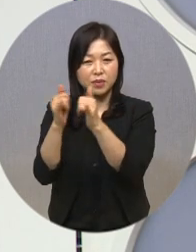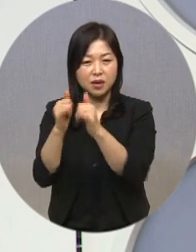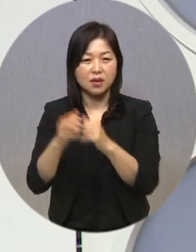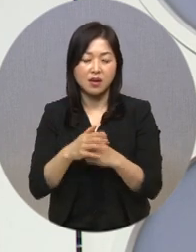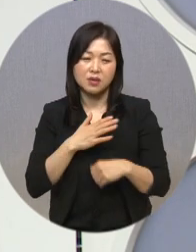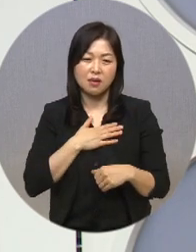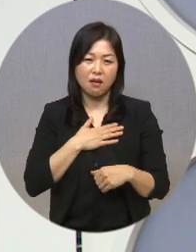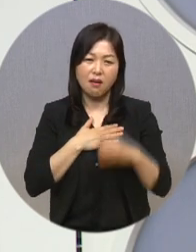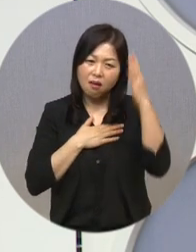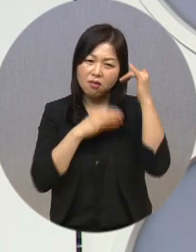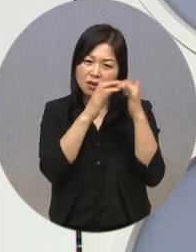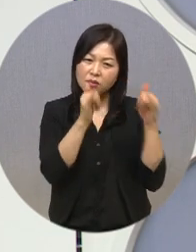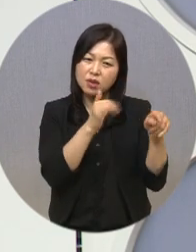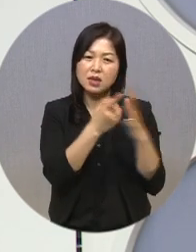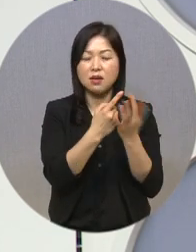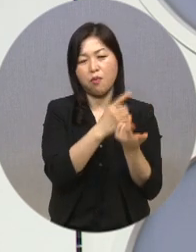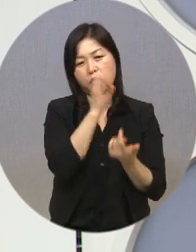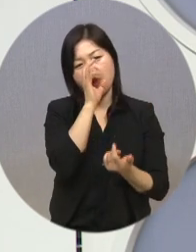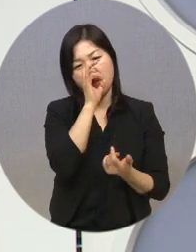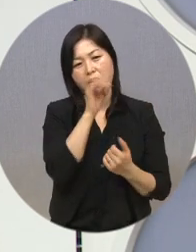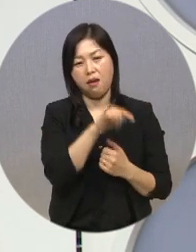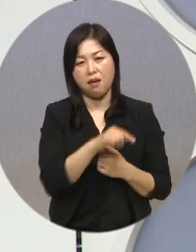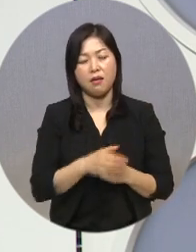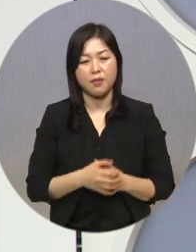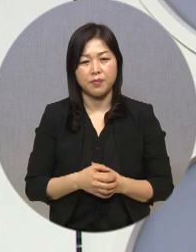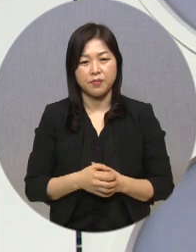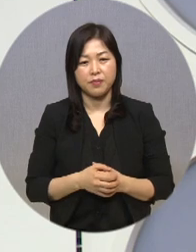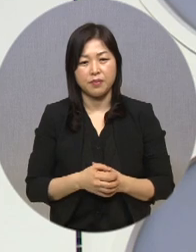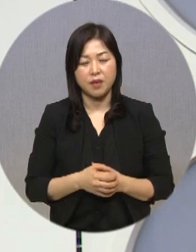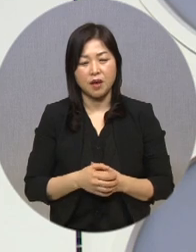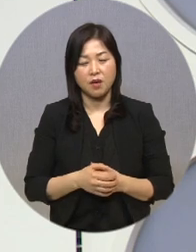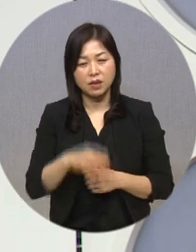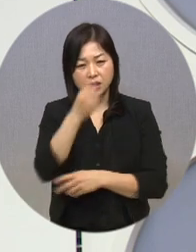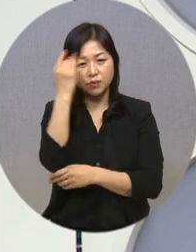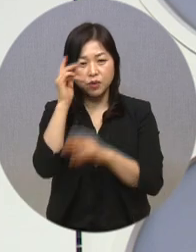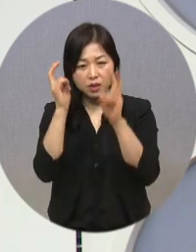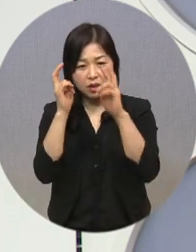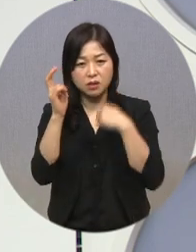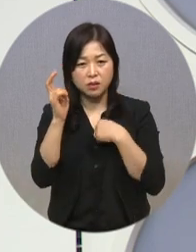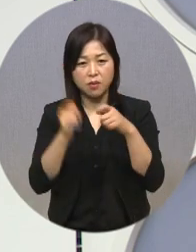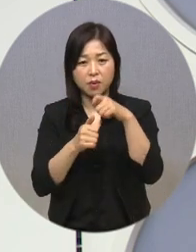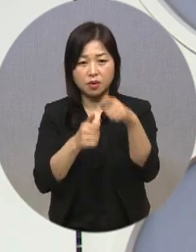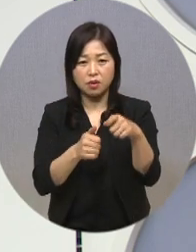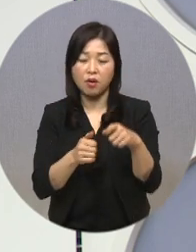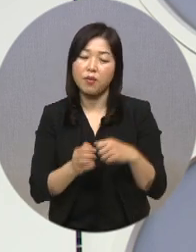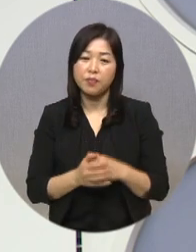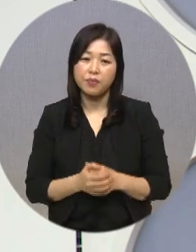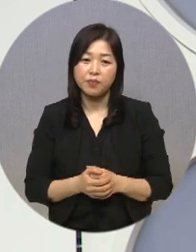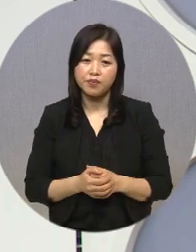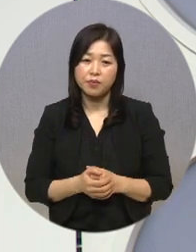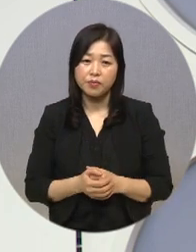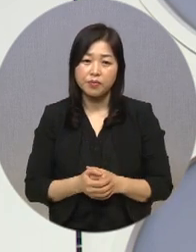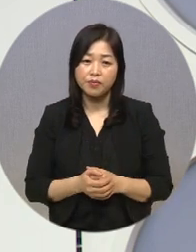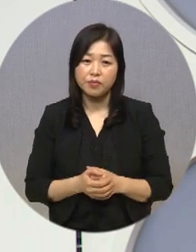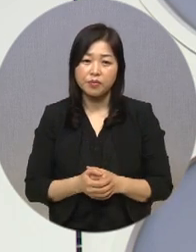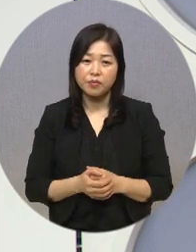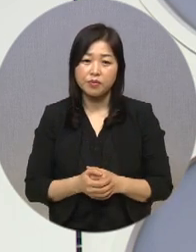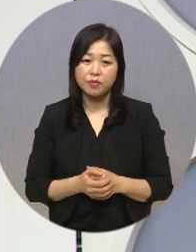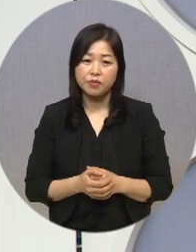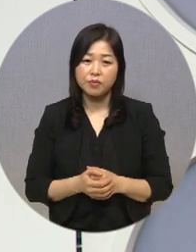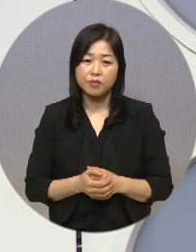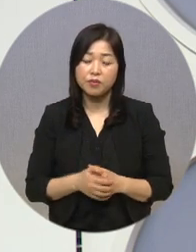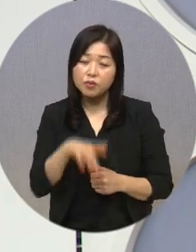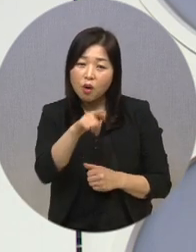해서 거기서 저를 픽업해갖고 너 유학생이 이렇게 와서